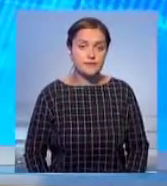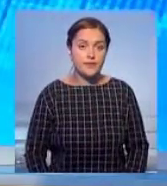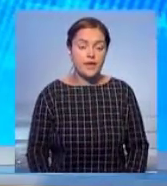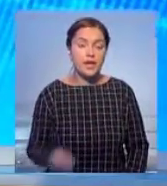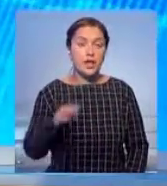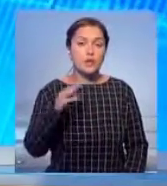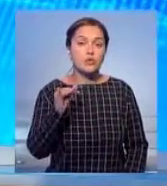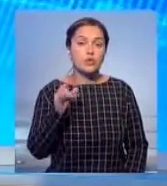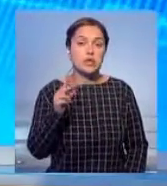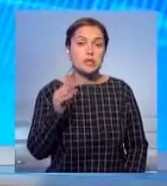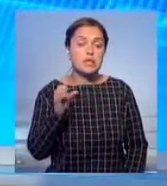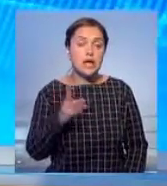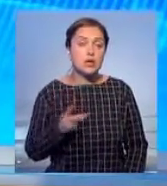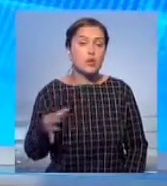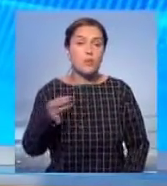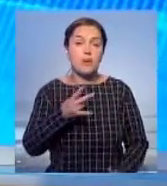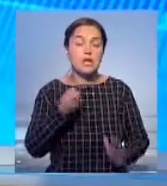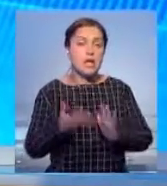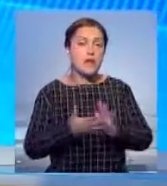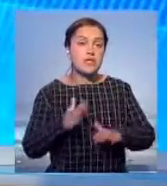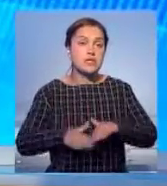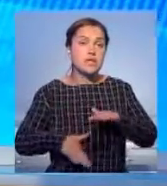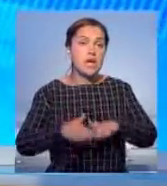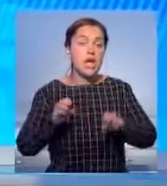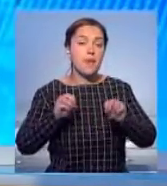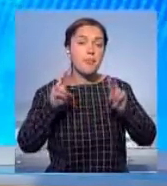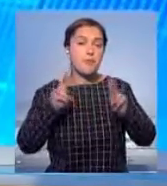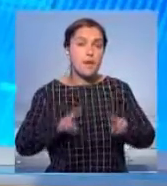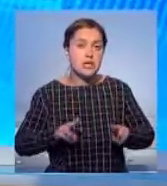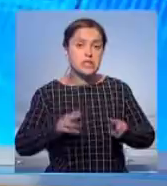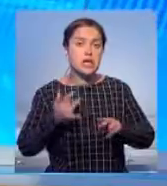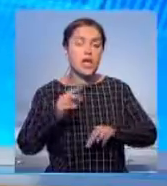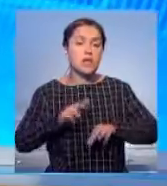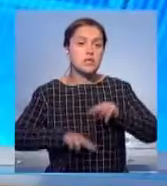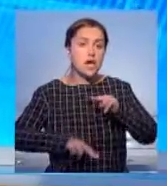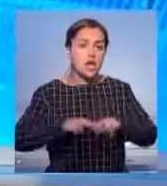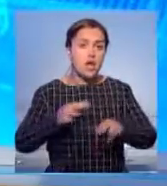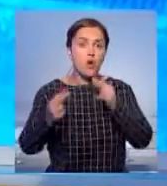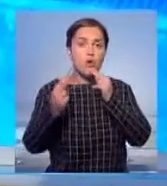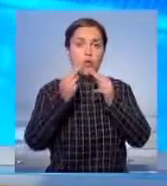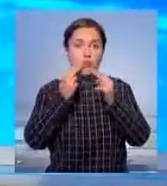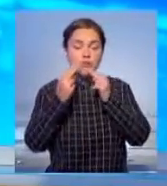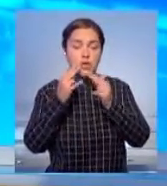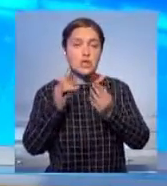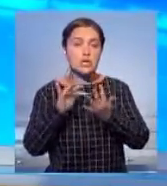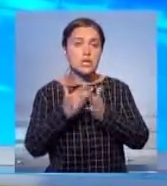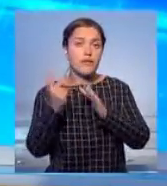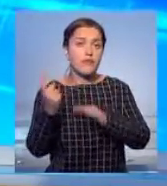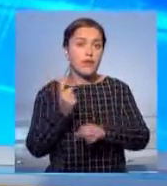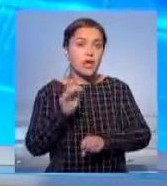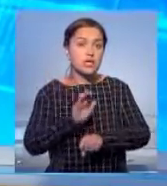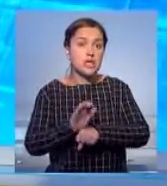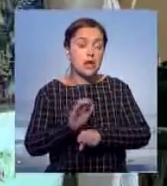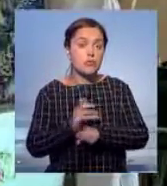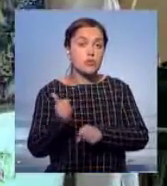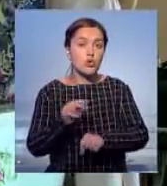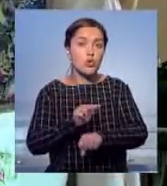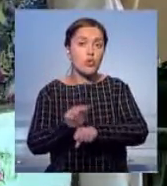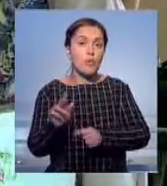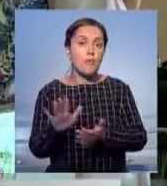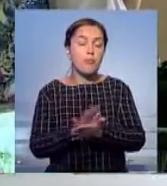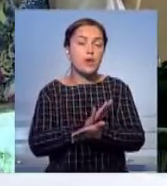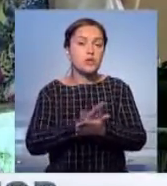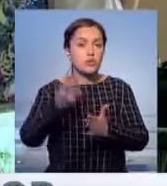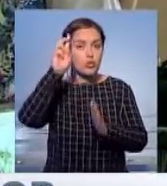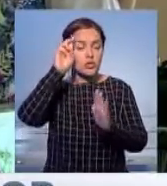В Туркестанской области не хватает специалистов для легкой, пищевой, текстильной, строительной промышленности и сельского хозяйства. Поэтому теперь их готовят бесплатно